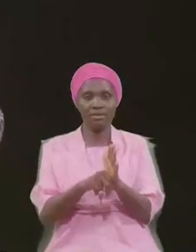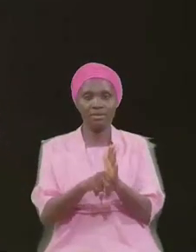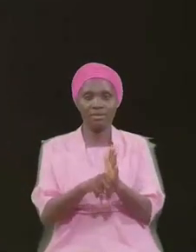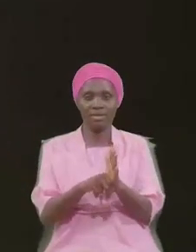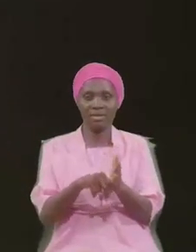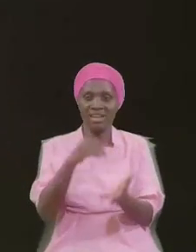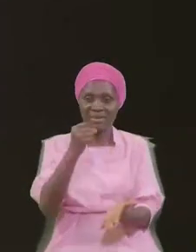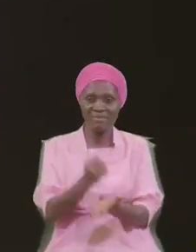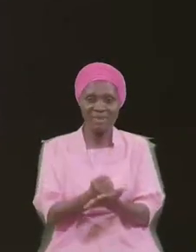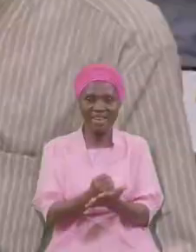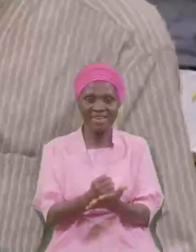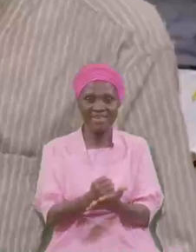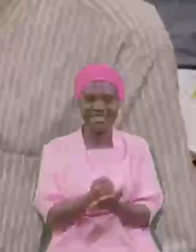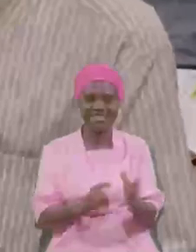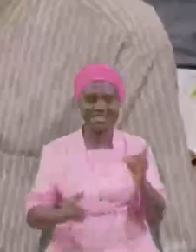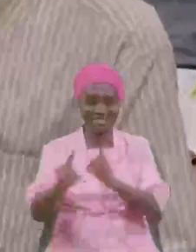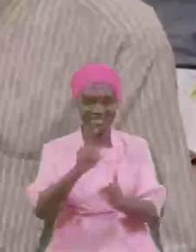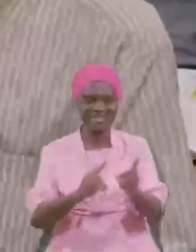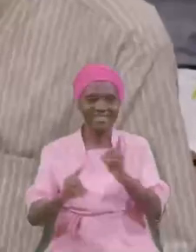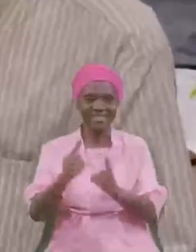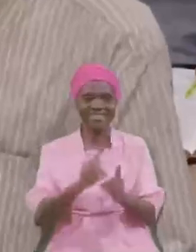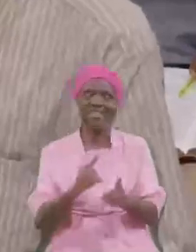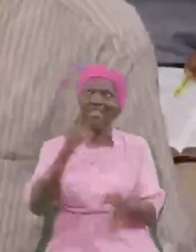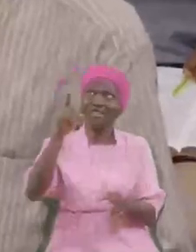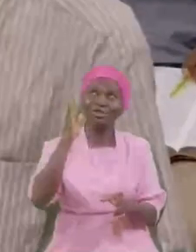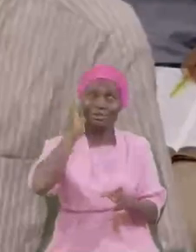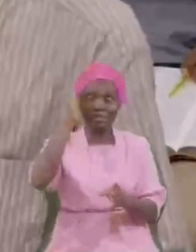Je vais dire cela pour moi-même. Relève ma grandeur.